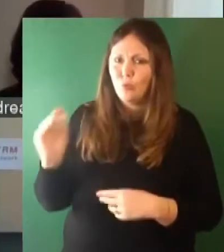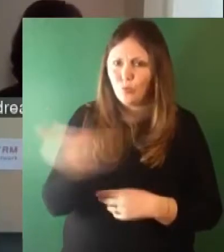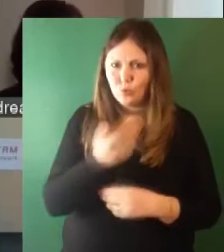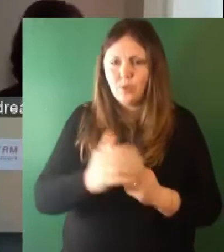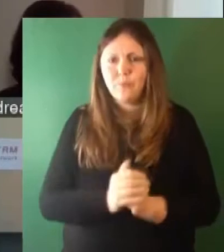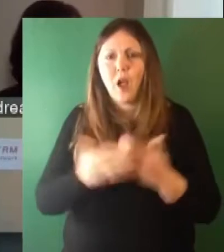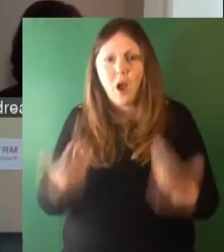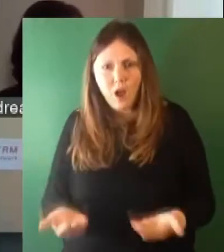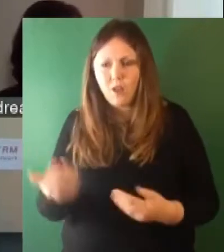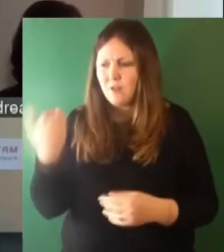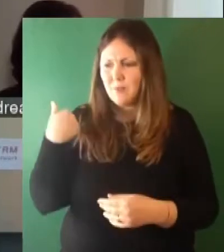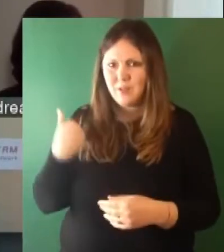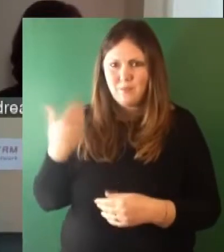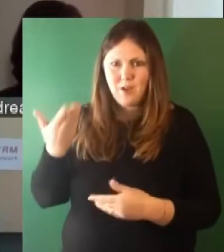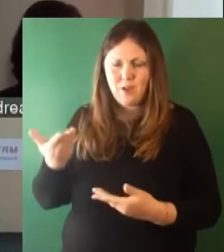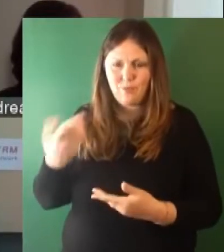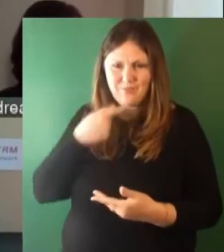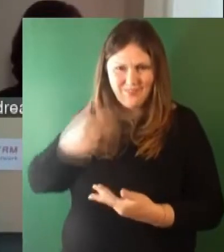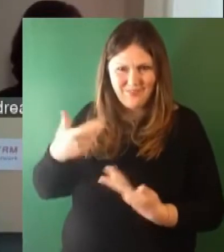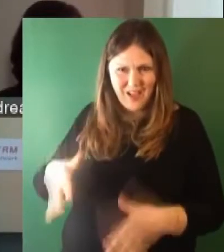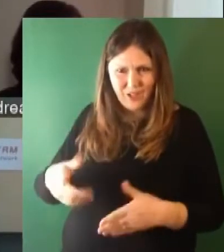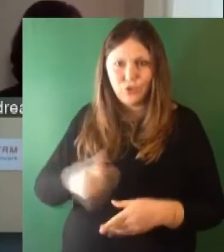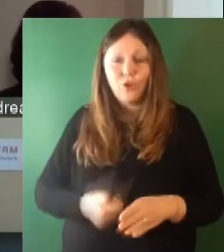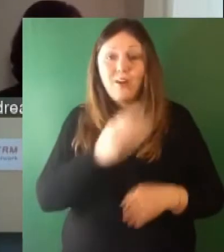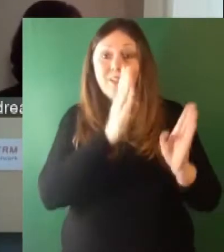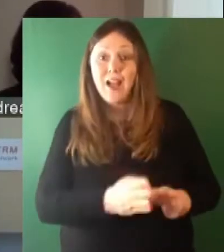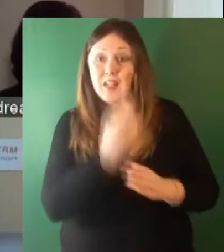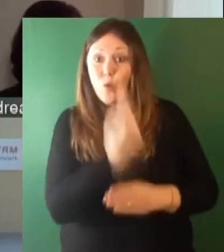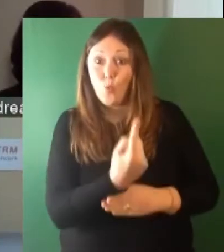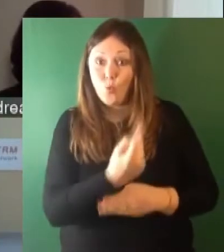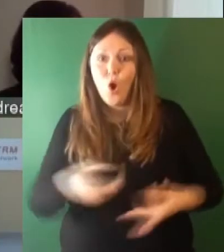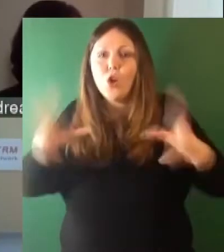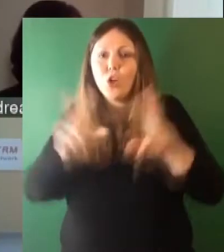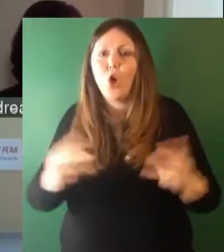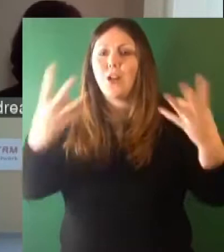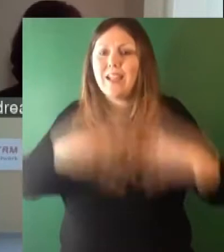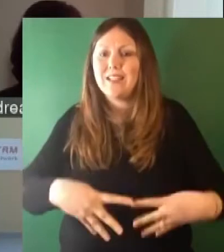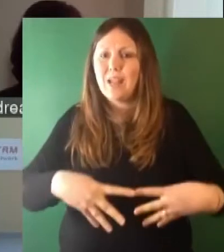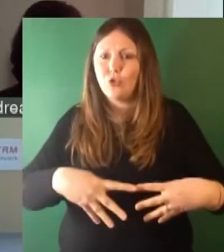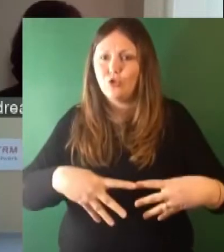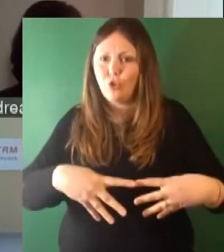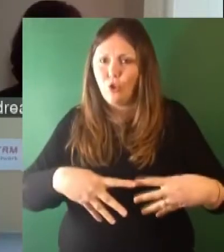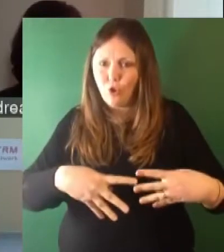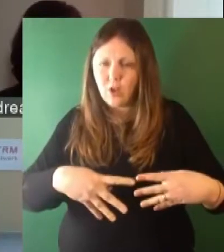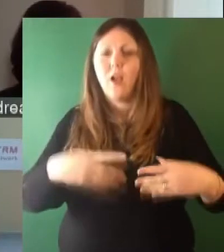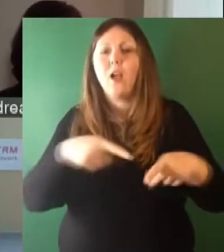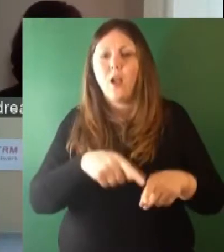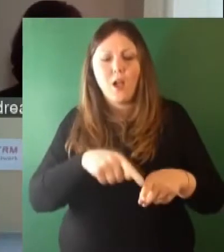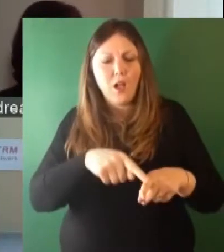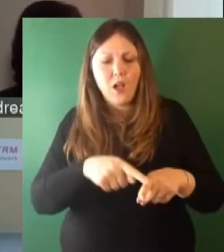il primo piano, appunto la fase 1 della riorganizzazione, era stata condotta sulla base di